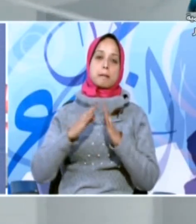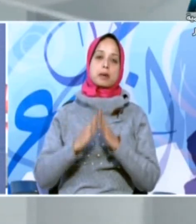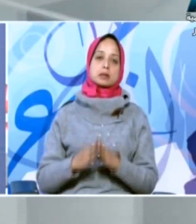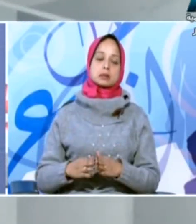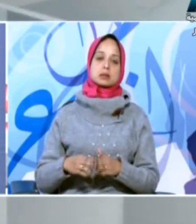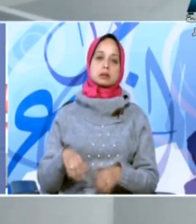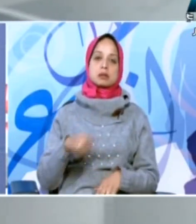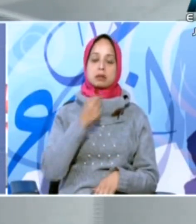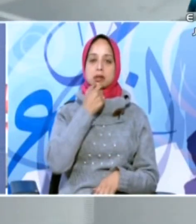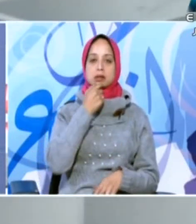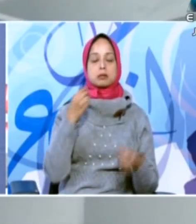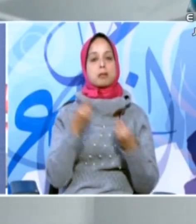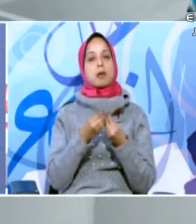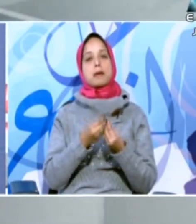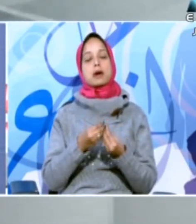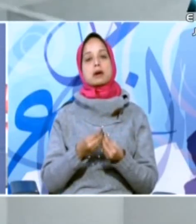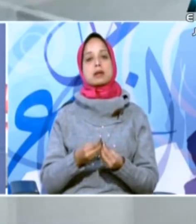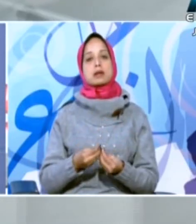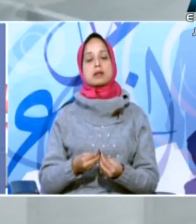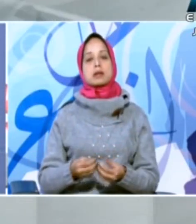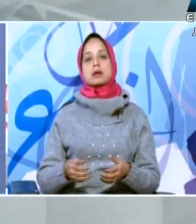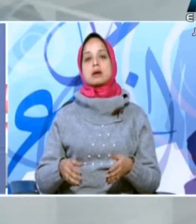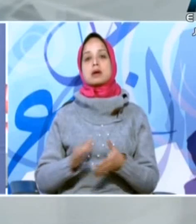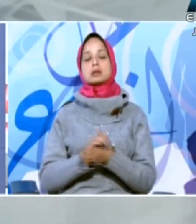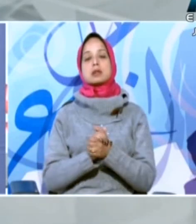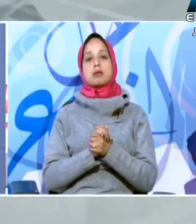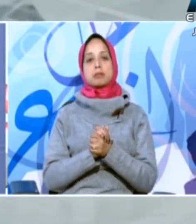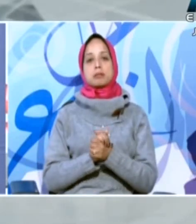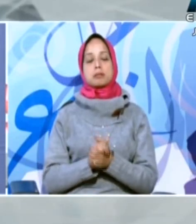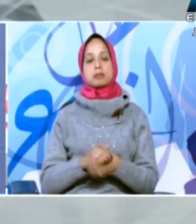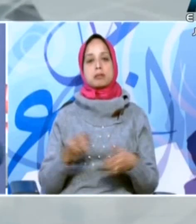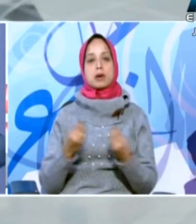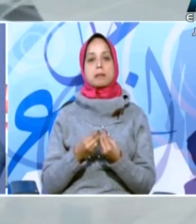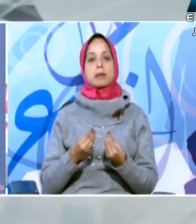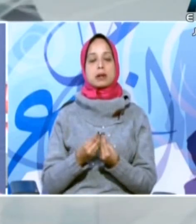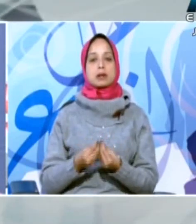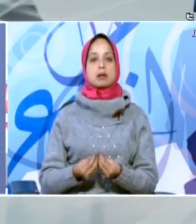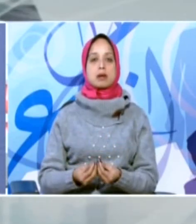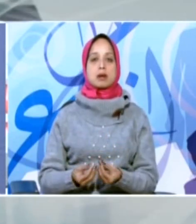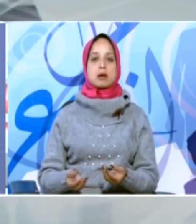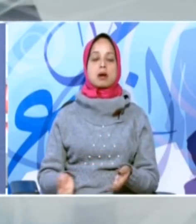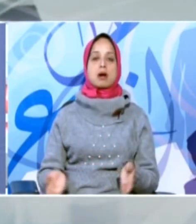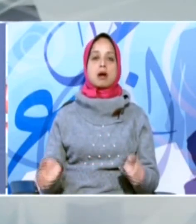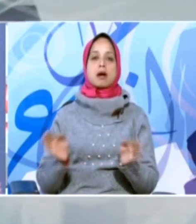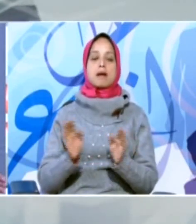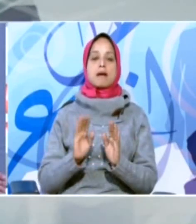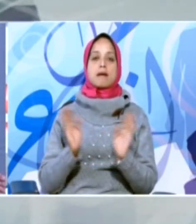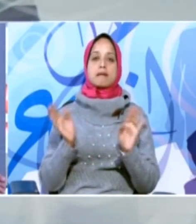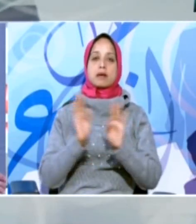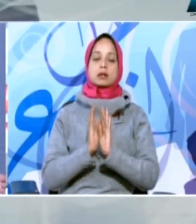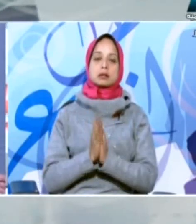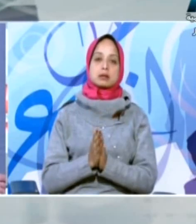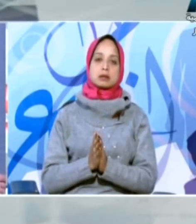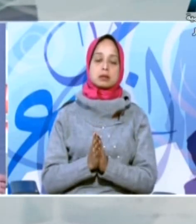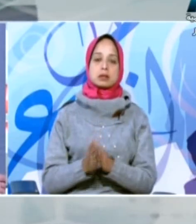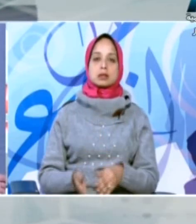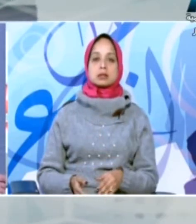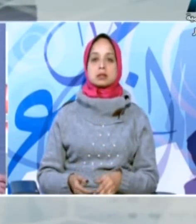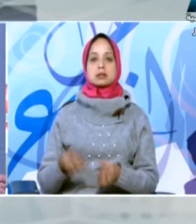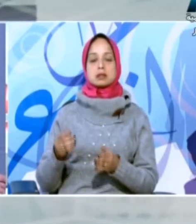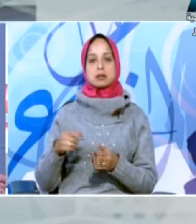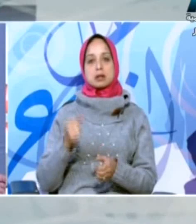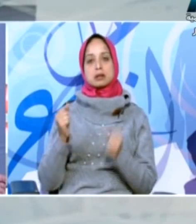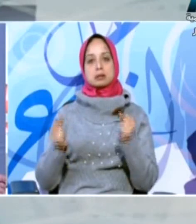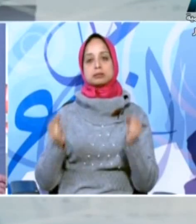احتلال الى تحالف. يعني المعاهده قفلت صفحه النضال الوطني. انت بتتكلم جد؟ بص عندك